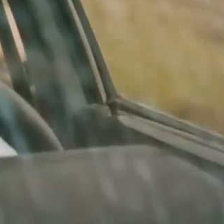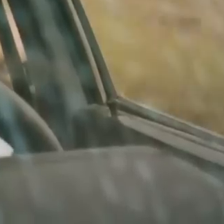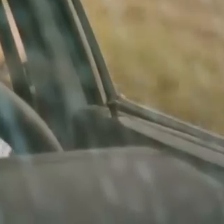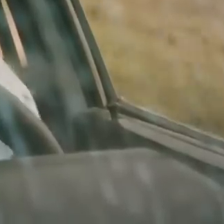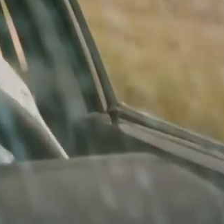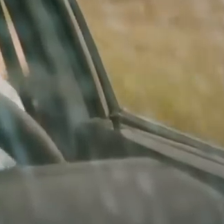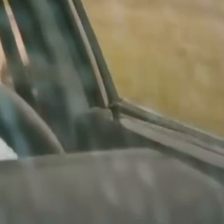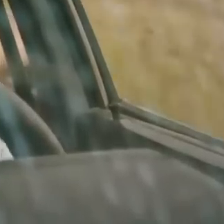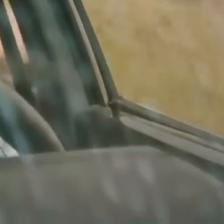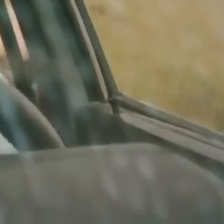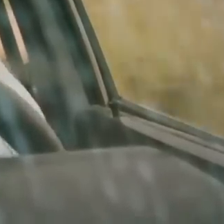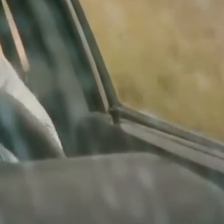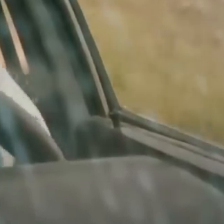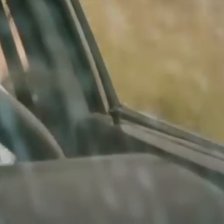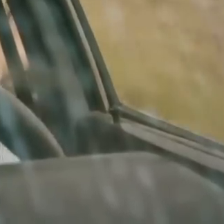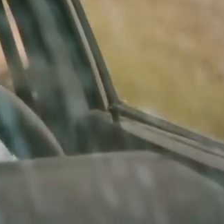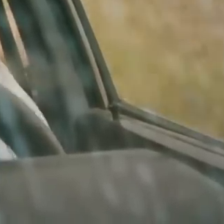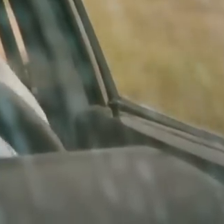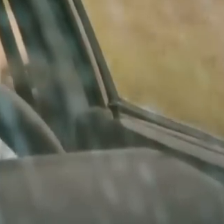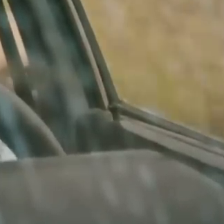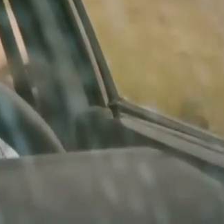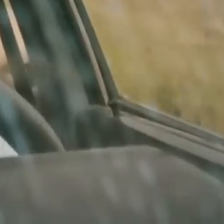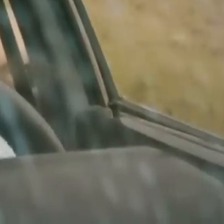Araba tekleyerek yolun ortasında durdu.